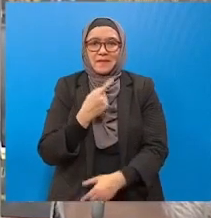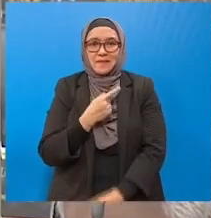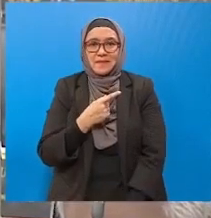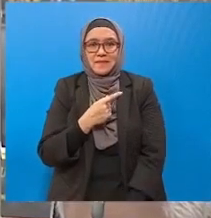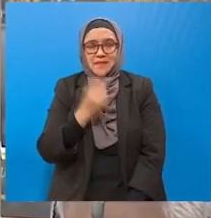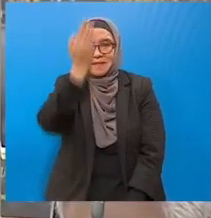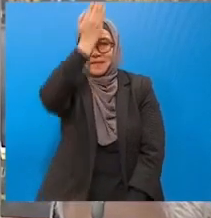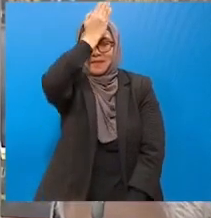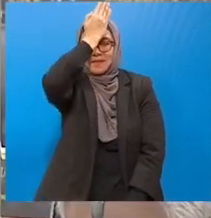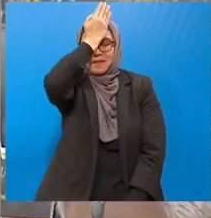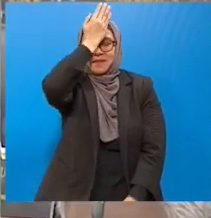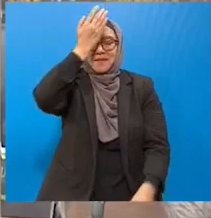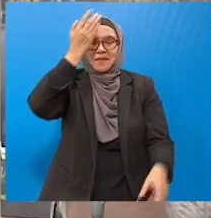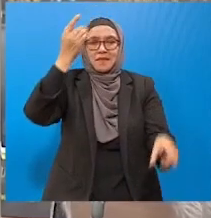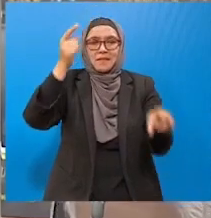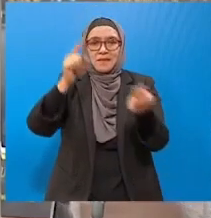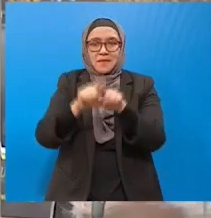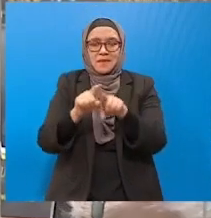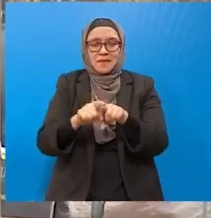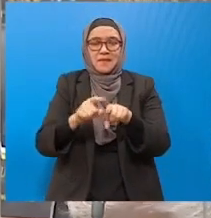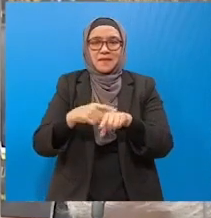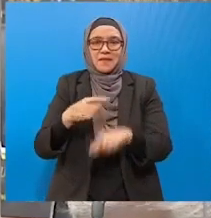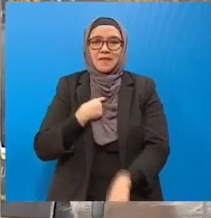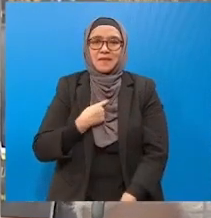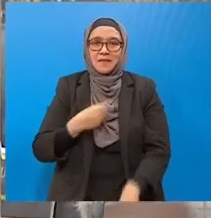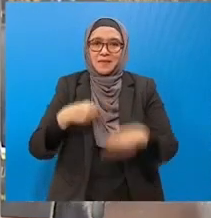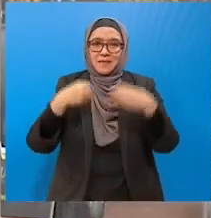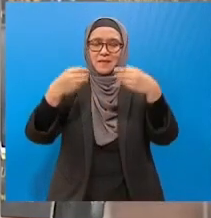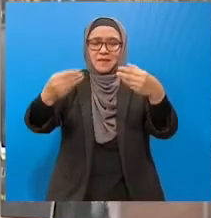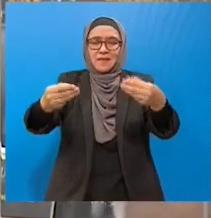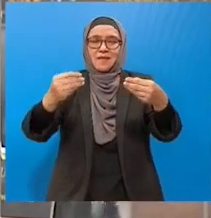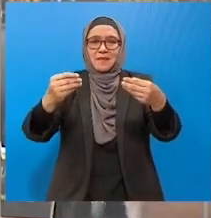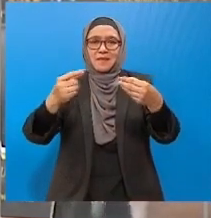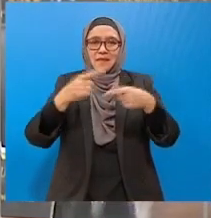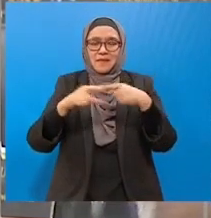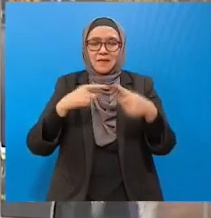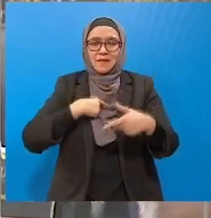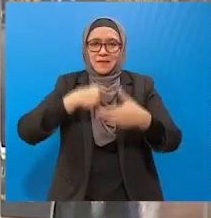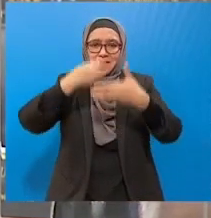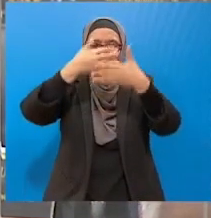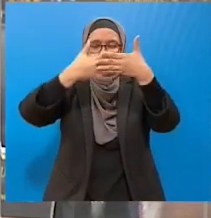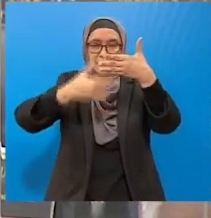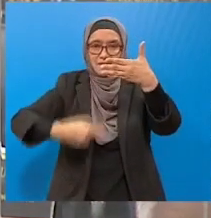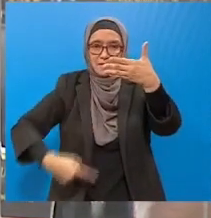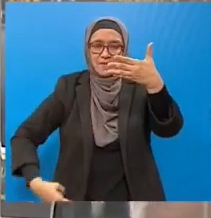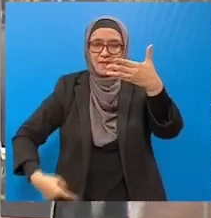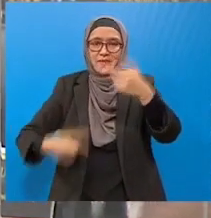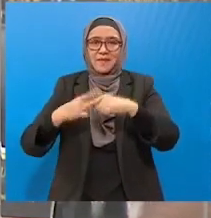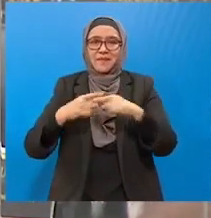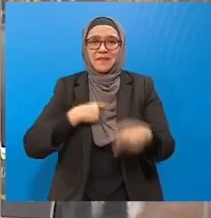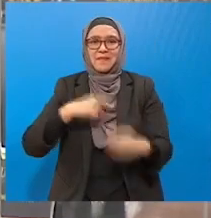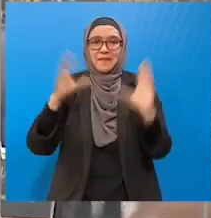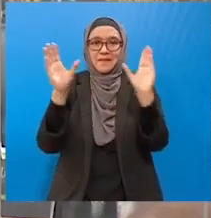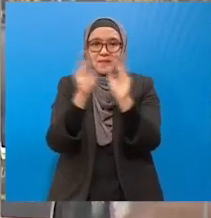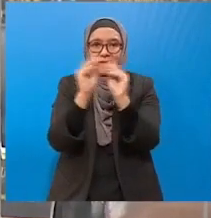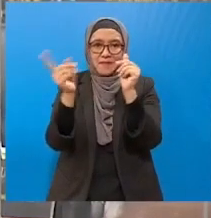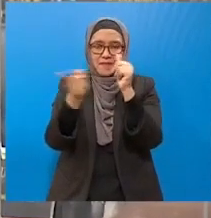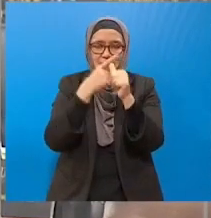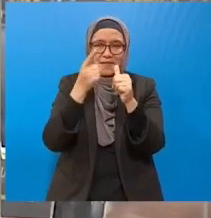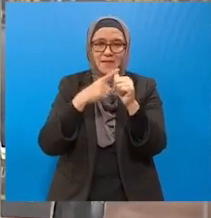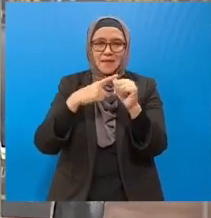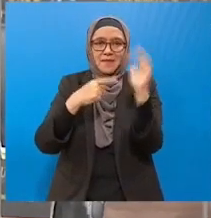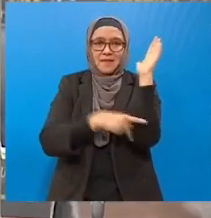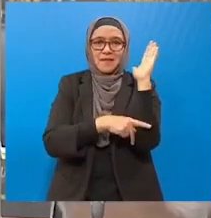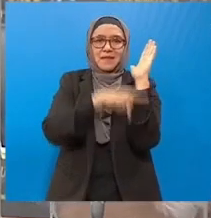perangkat menyampaikan kita istiadat pembukaan persidangan palingan syarat pertama penggali keempat paling Hai